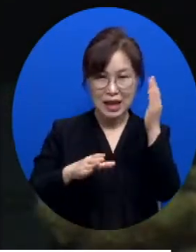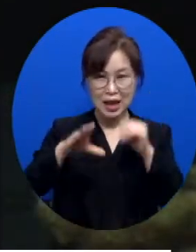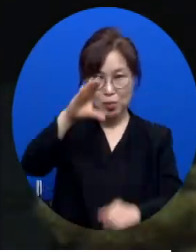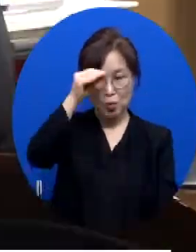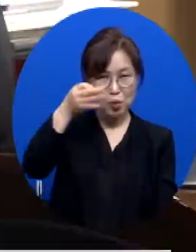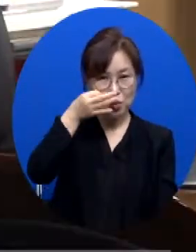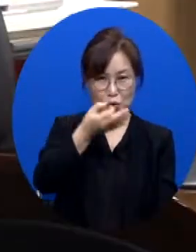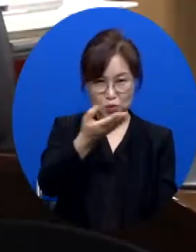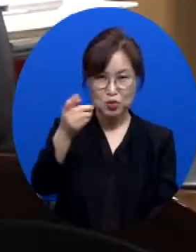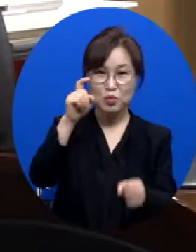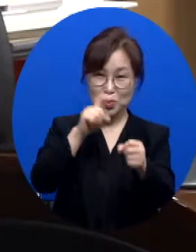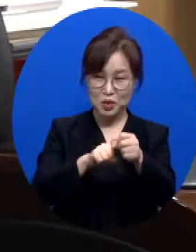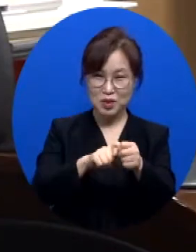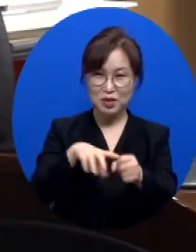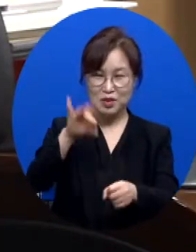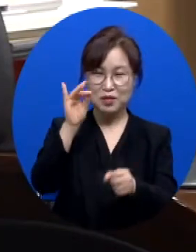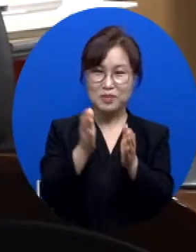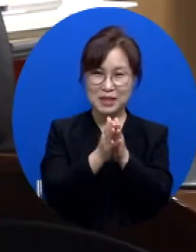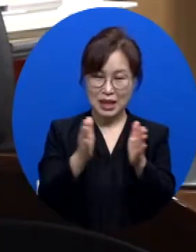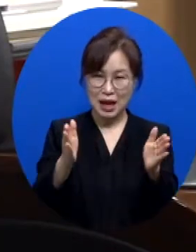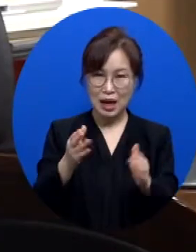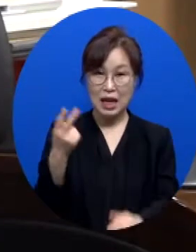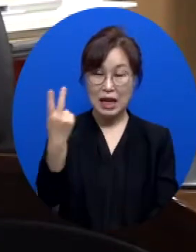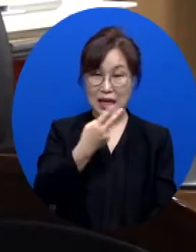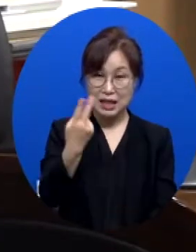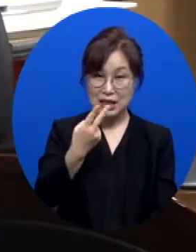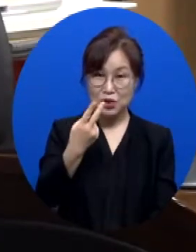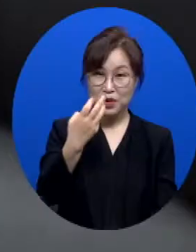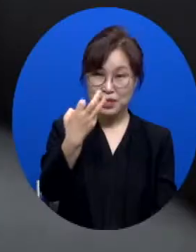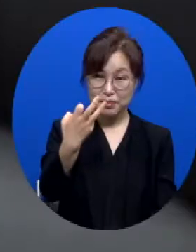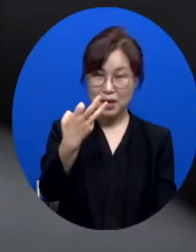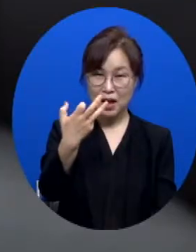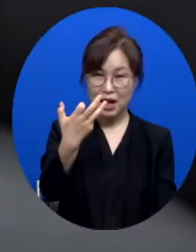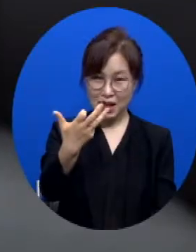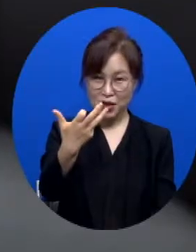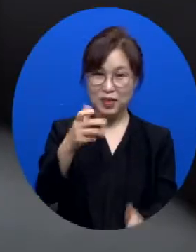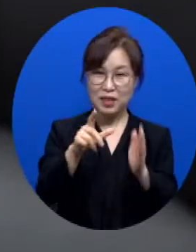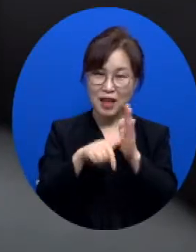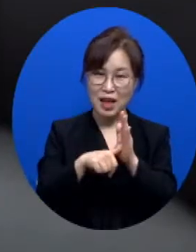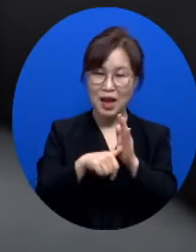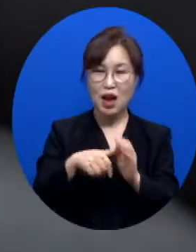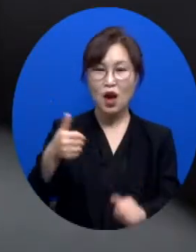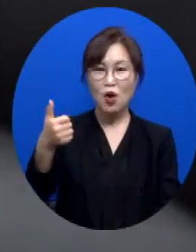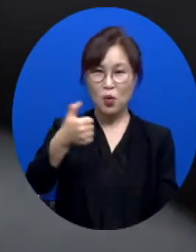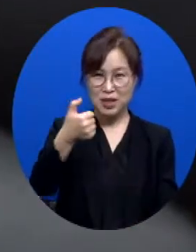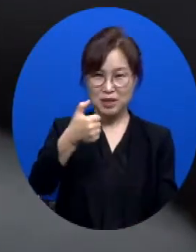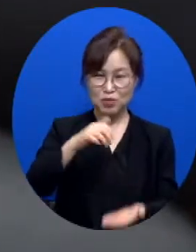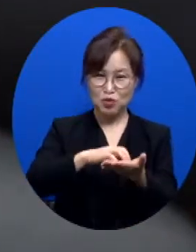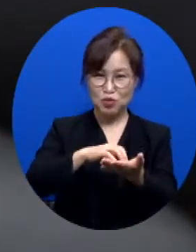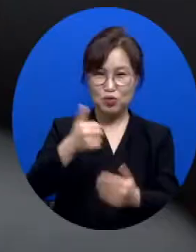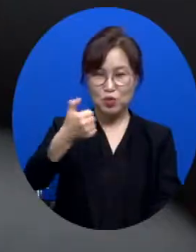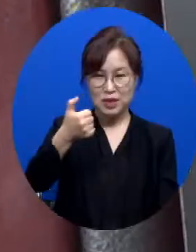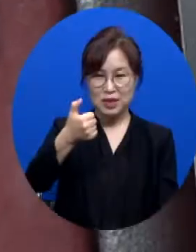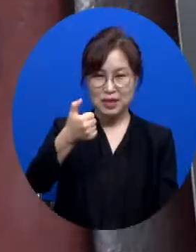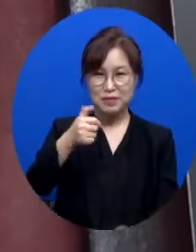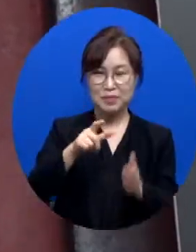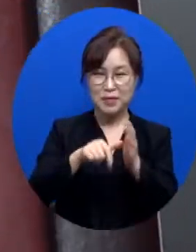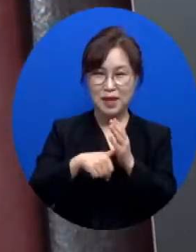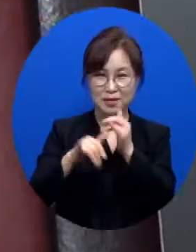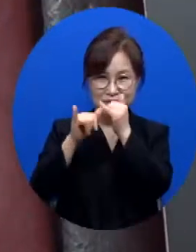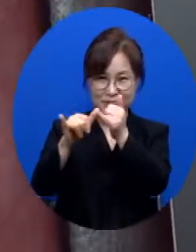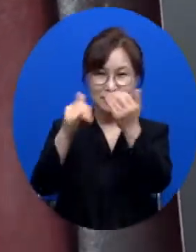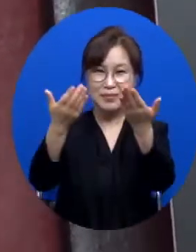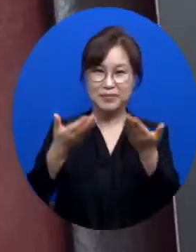겁니다. 2018년에는 50회 헌혈을 채우며 대한적십자 헌혈유공장 금장과 금메달을